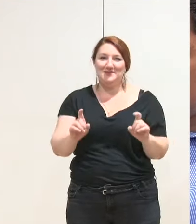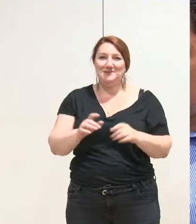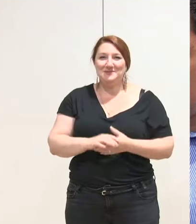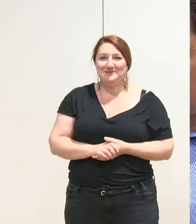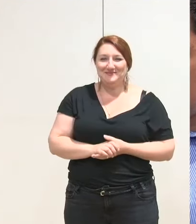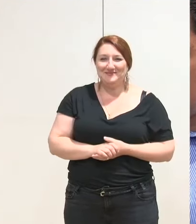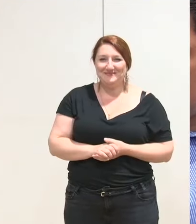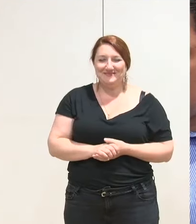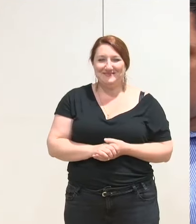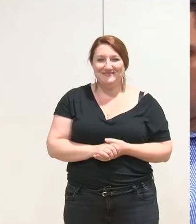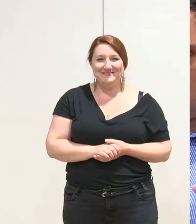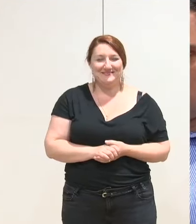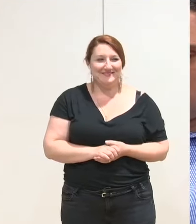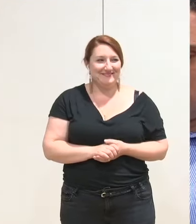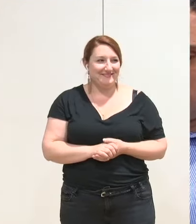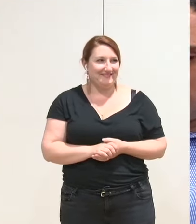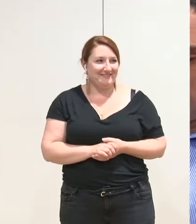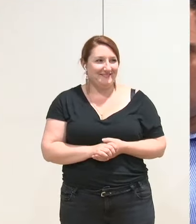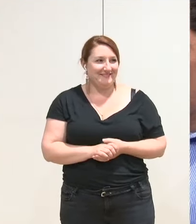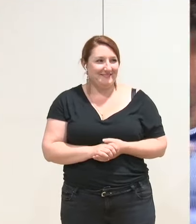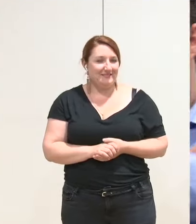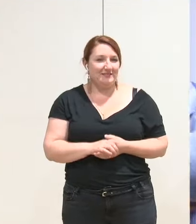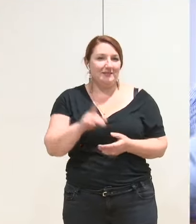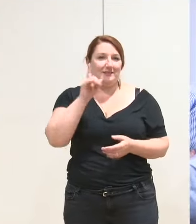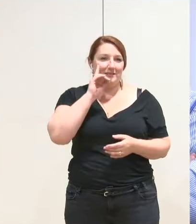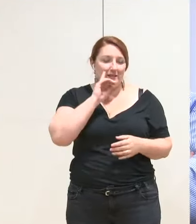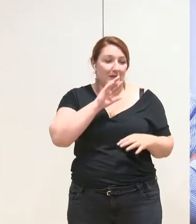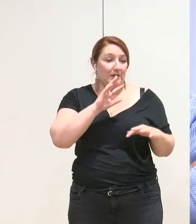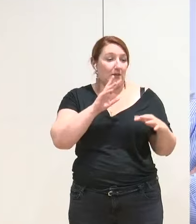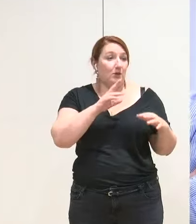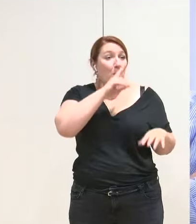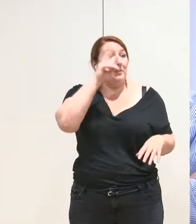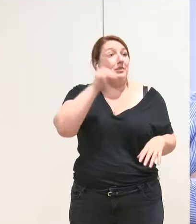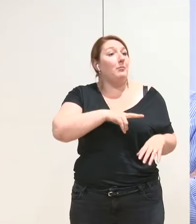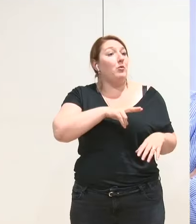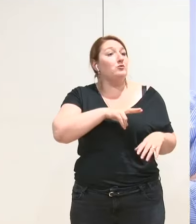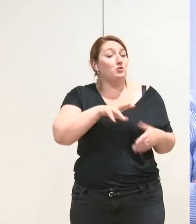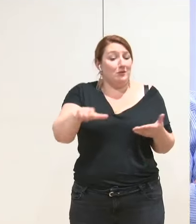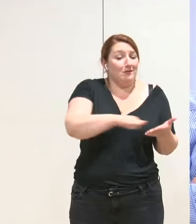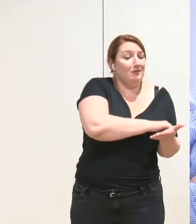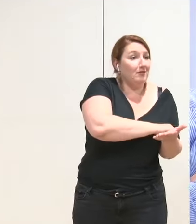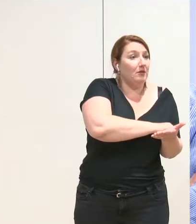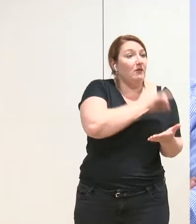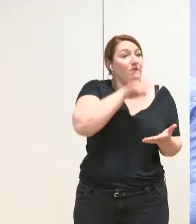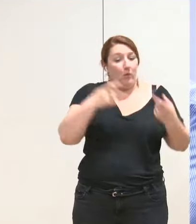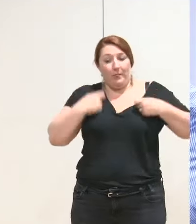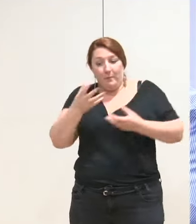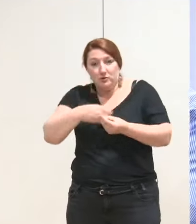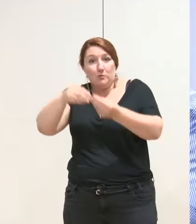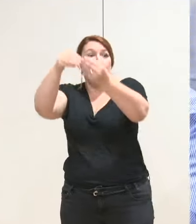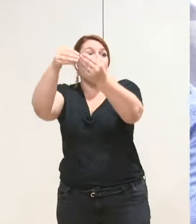prestation pour financer le surcout lié à la dépollution mais en fait mon propos je m